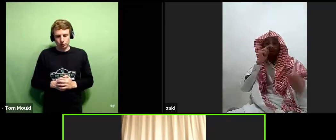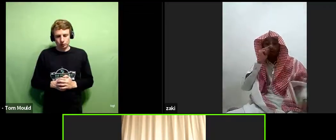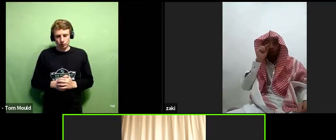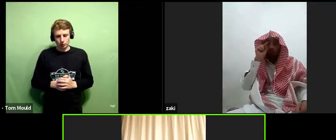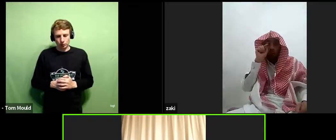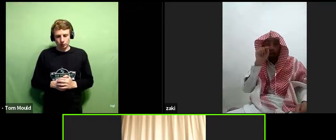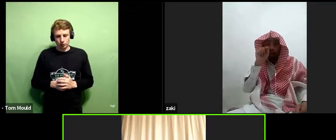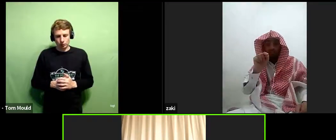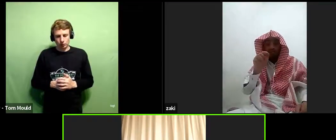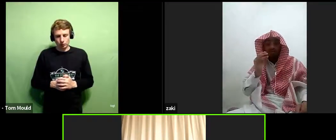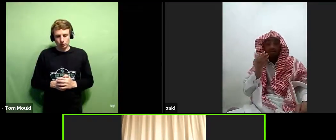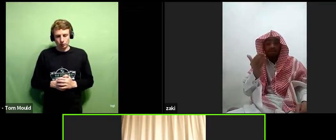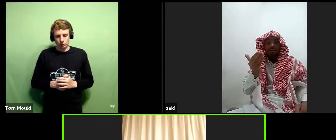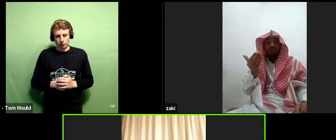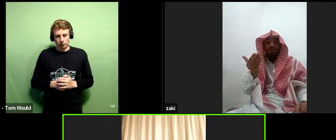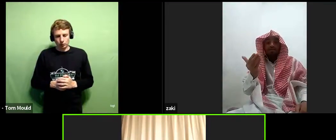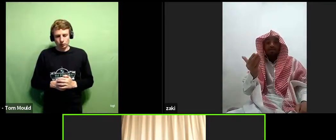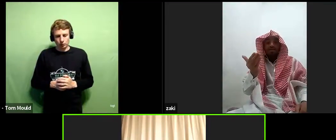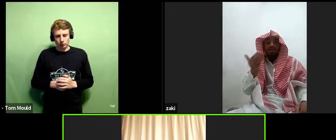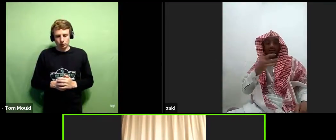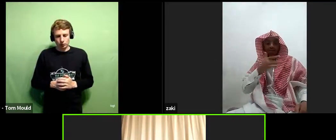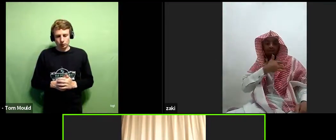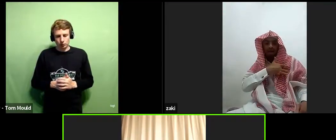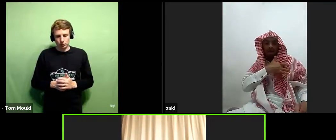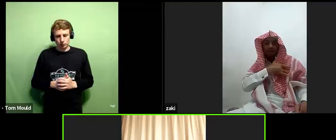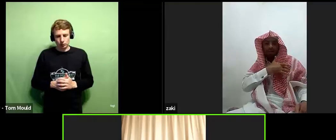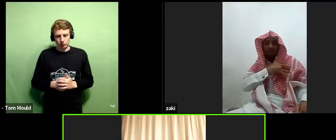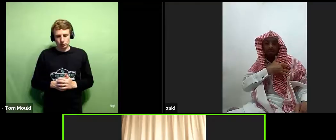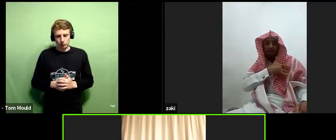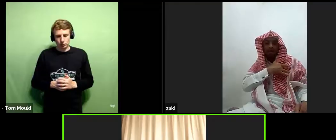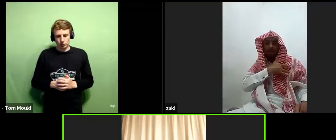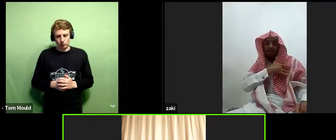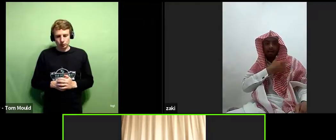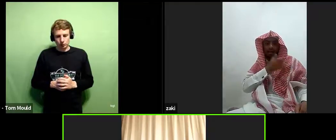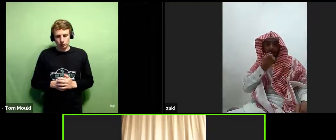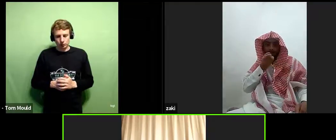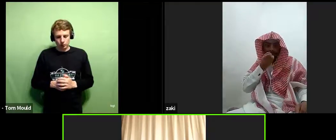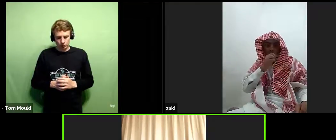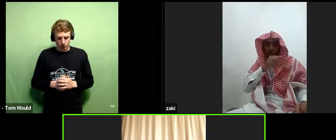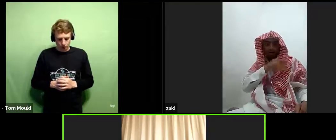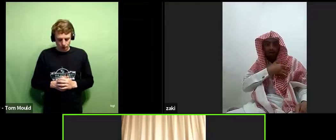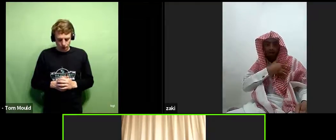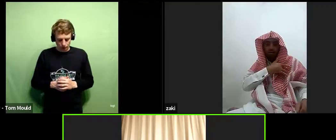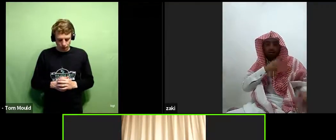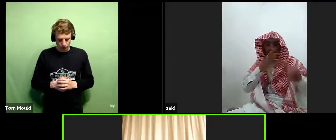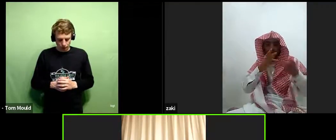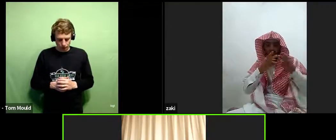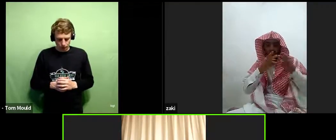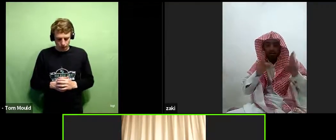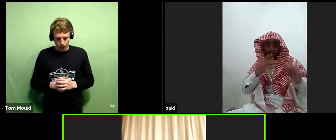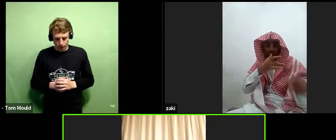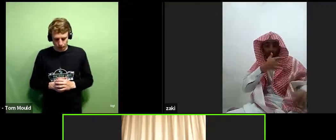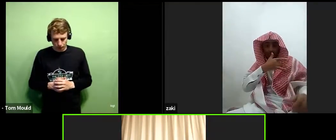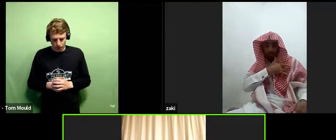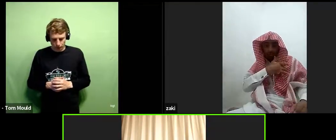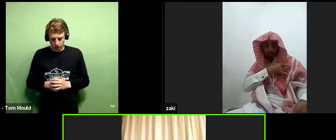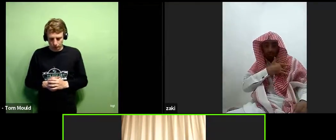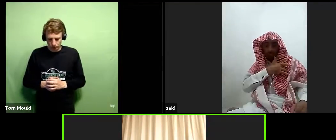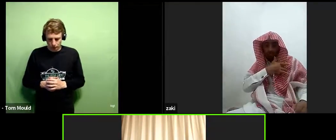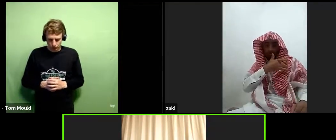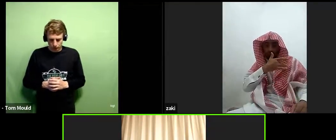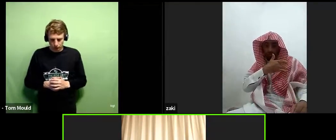يلزمها أن تبيت النية على الصوم من الغد فإن لم يحصل عندها ذلك